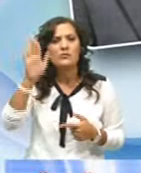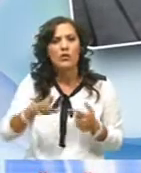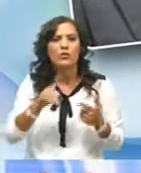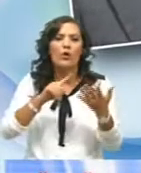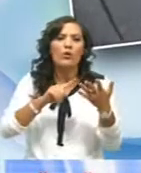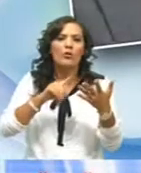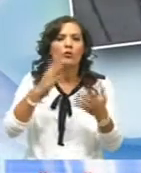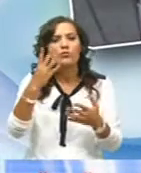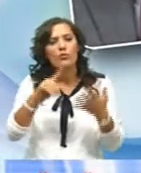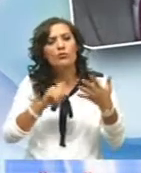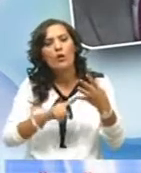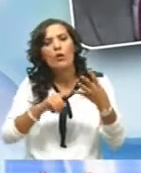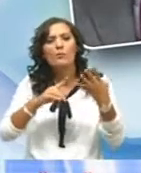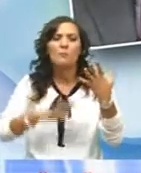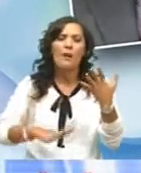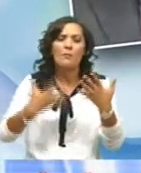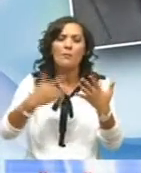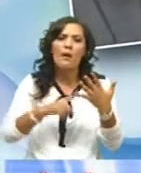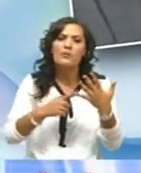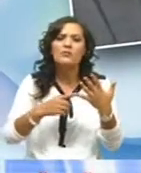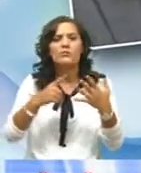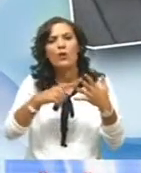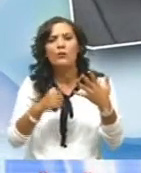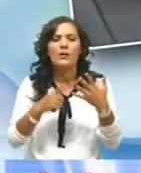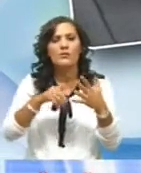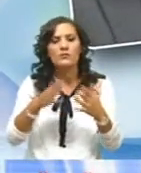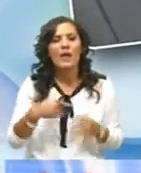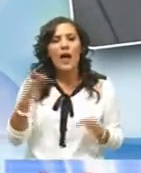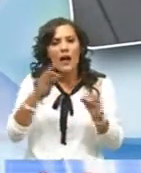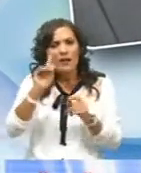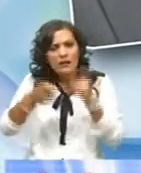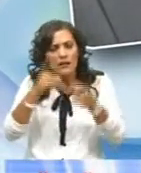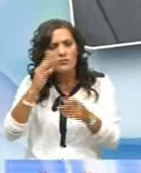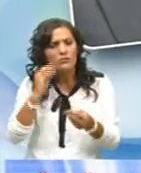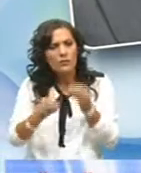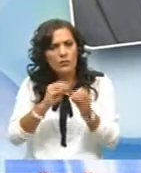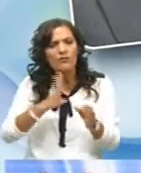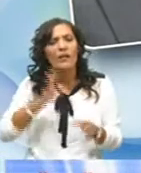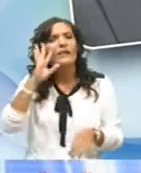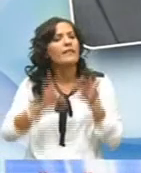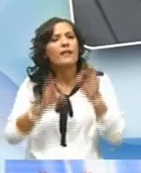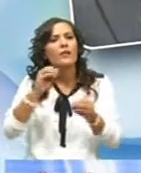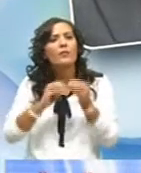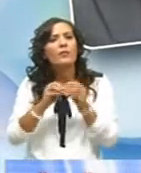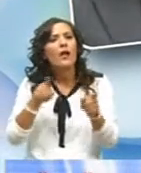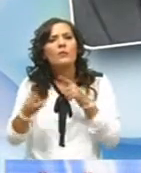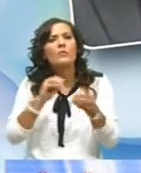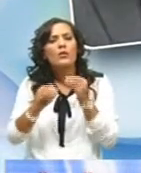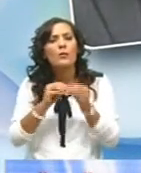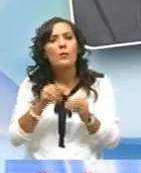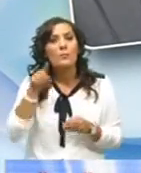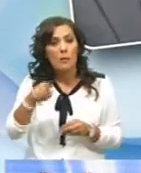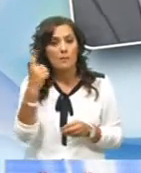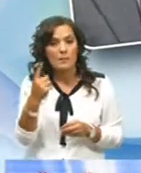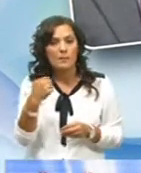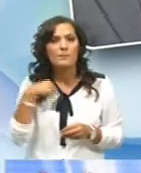örneği bura şimdi sıralar erken teşhiste mi sorun var yoksa tedavide mi sorun var yetersizlik ya da var Hangi böyle